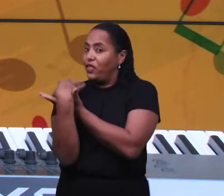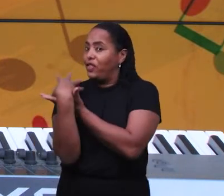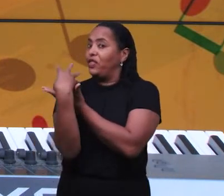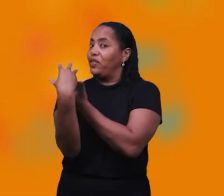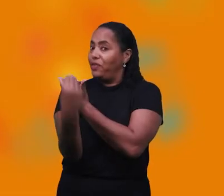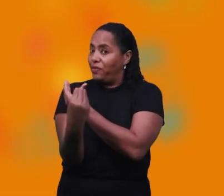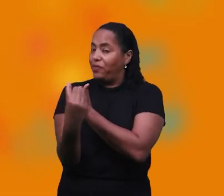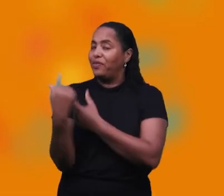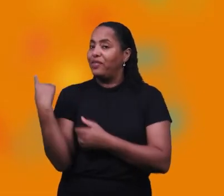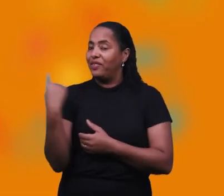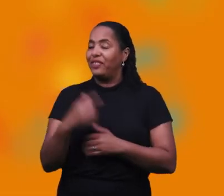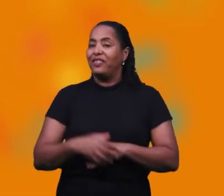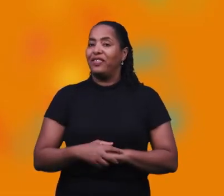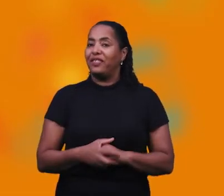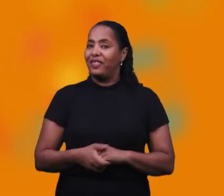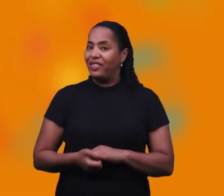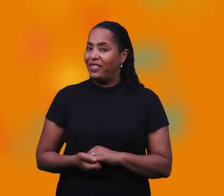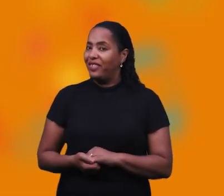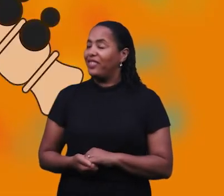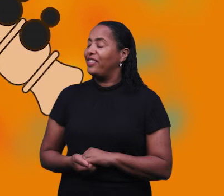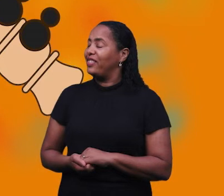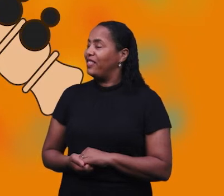mi. Avec moi. 3 e